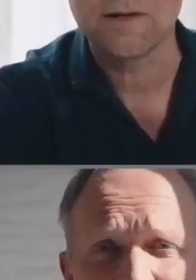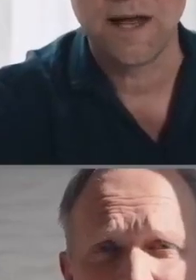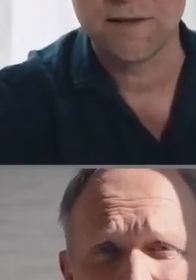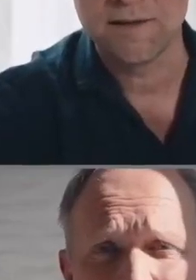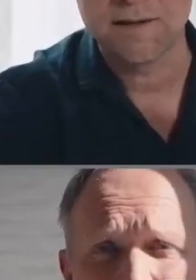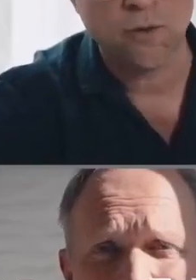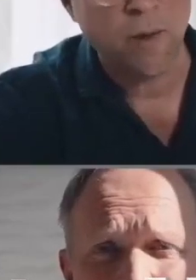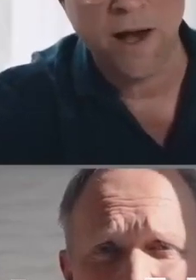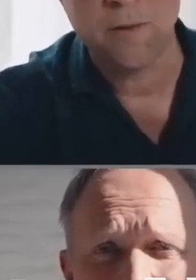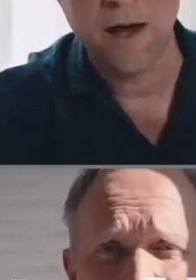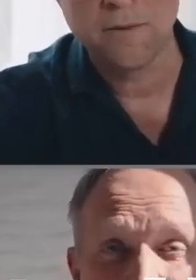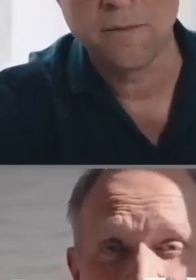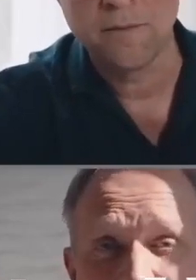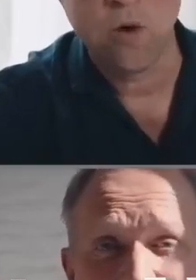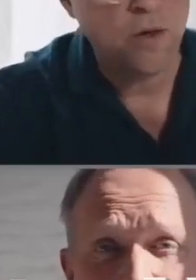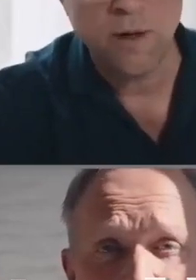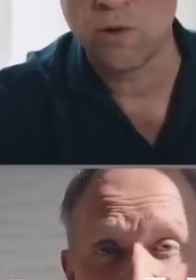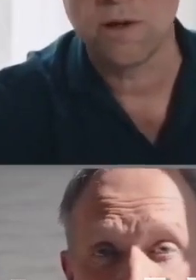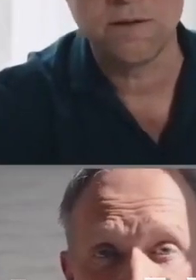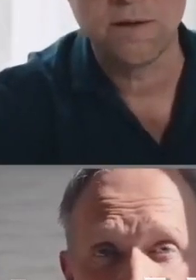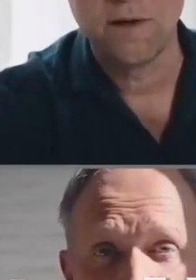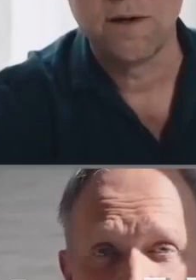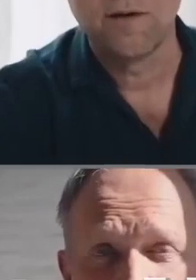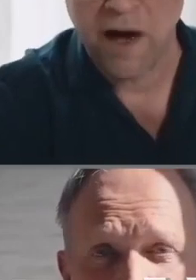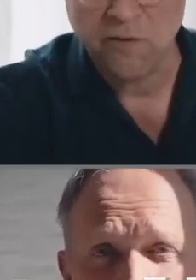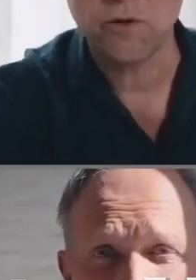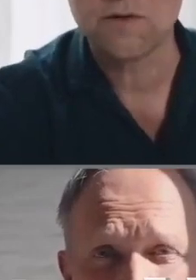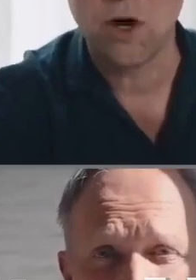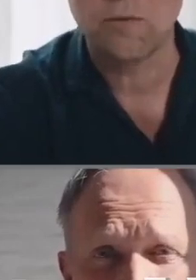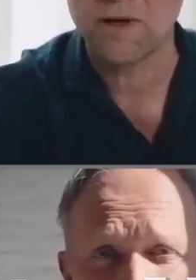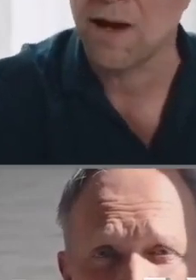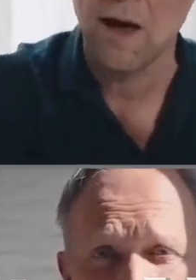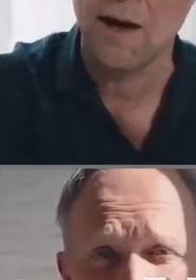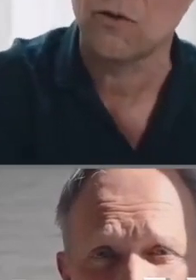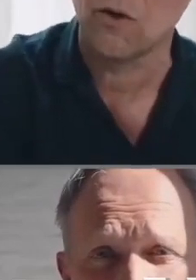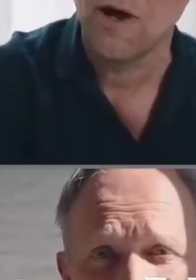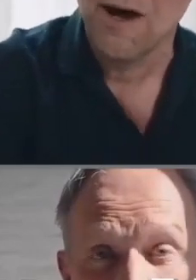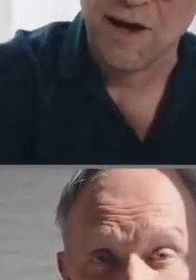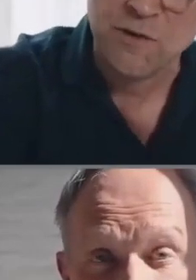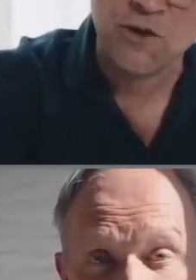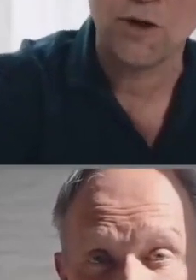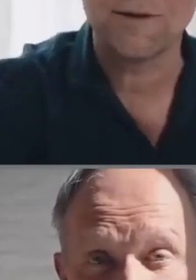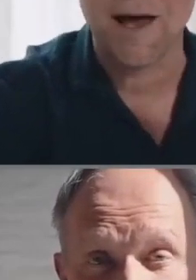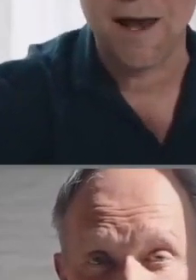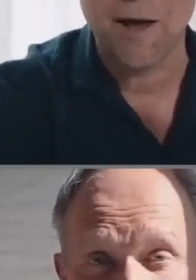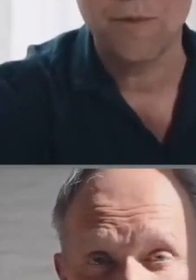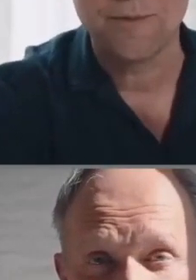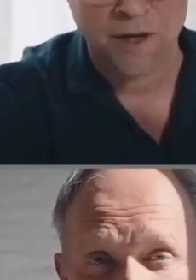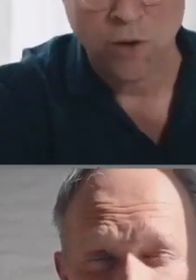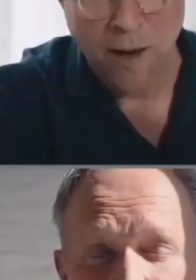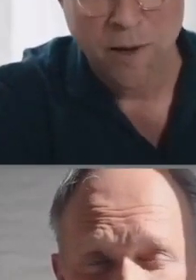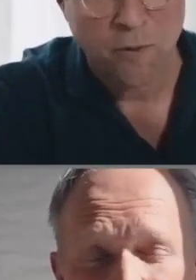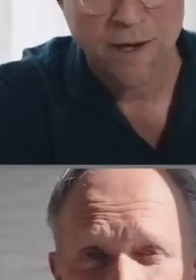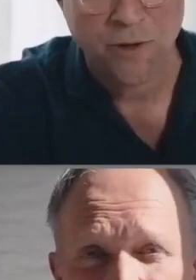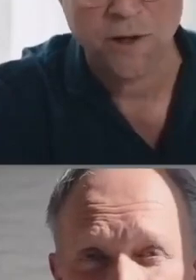Unter dem Twitter-Hashtag Alles dicht machen haben Künstler wie Ulrich Tukur, Volker Bruch, Merit Becker oder Jan-Josef Liefers in den